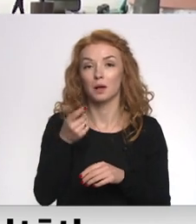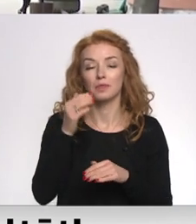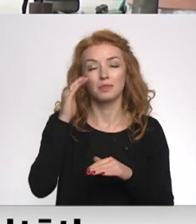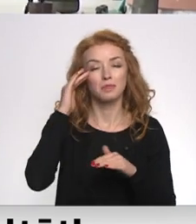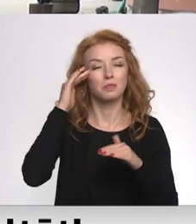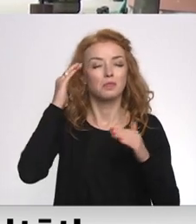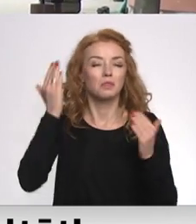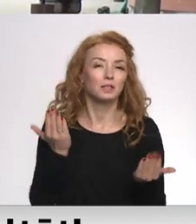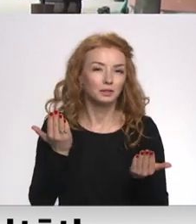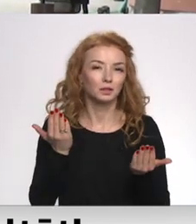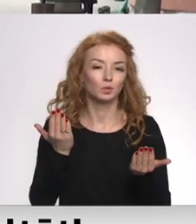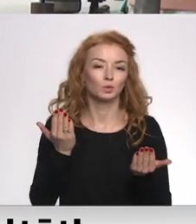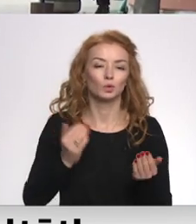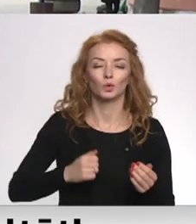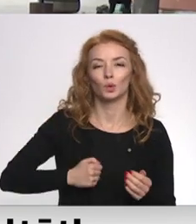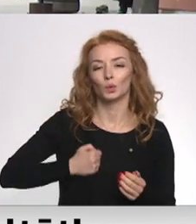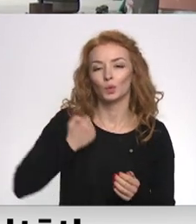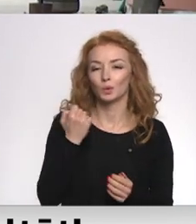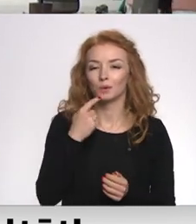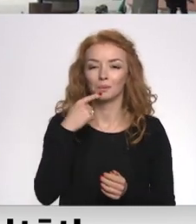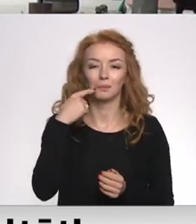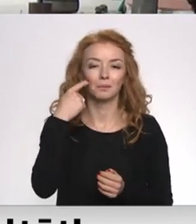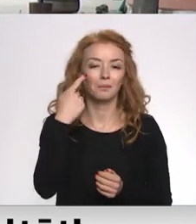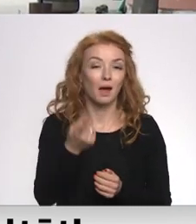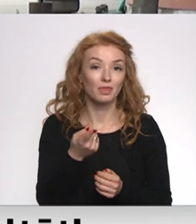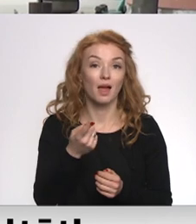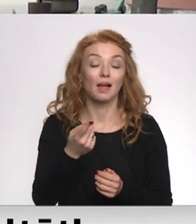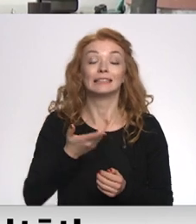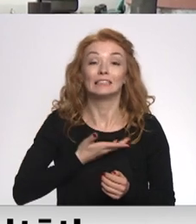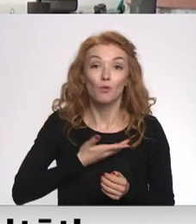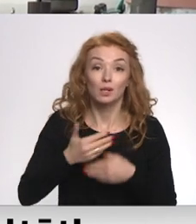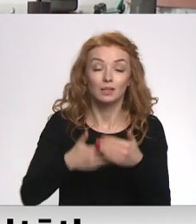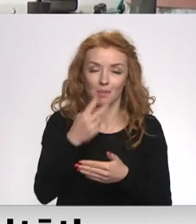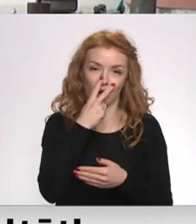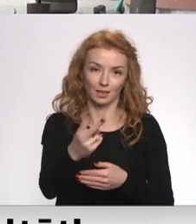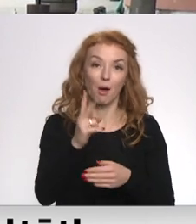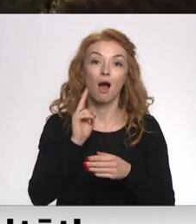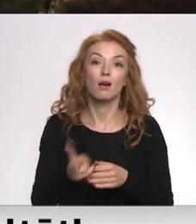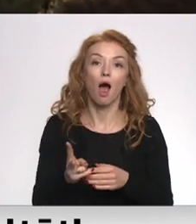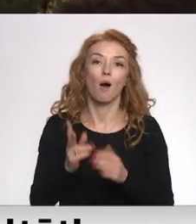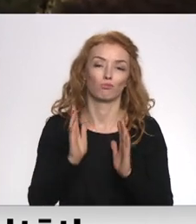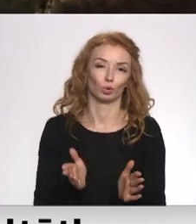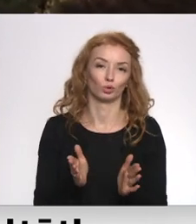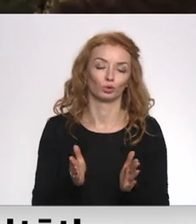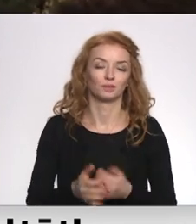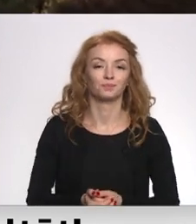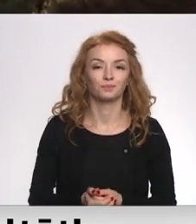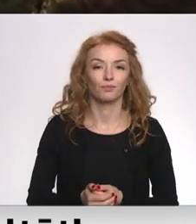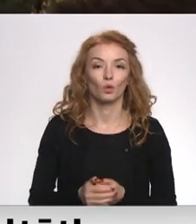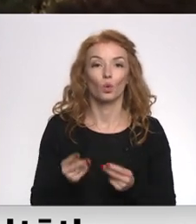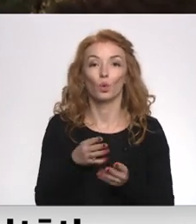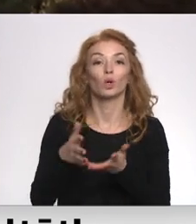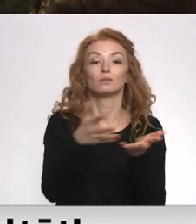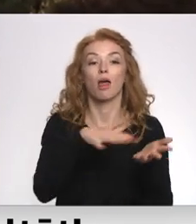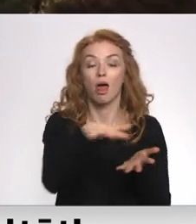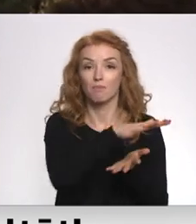Nezinu, grūti jau ir teikt, bet kā sāk dzīvosim, redzēsim tad uz priekšu, kā mums ies tagad. Kurzemē